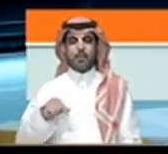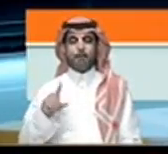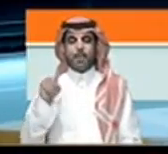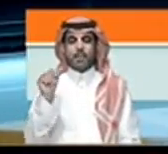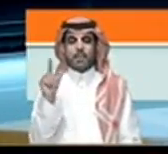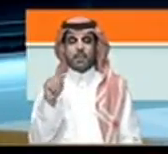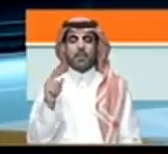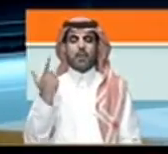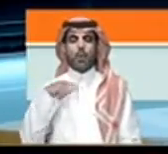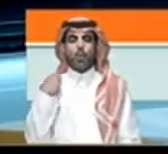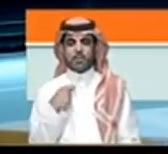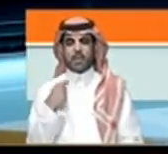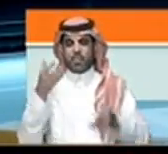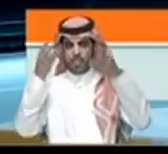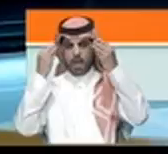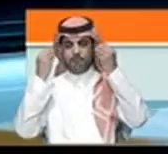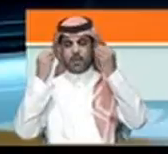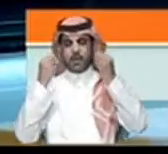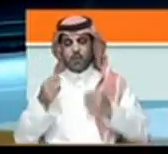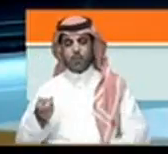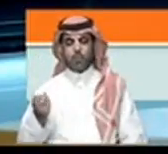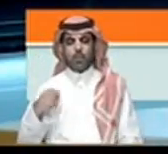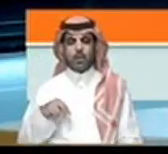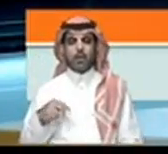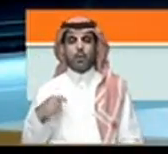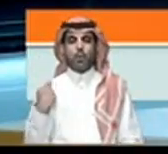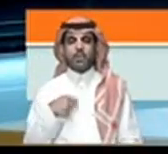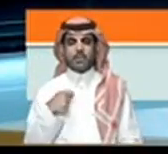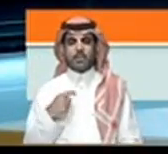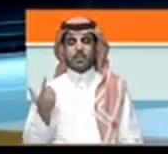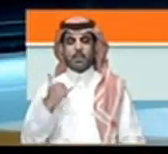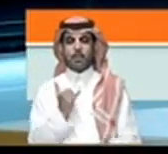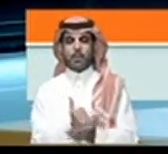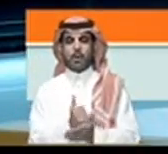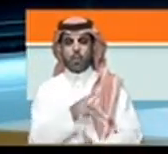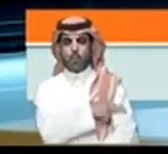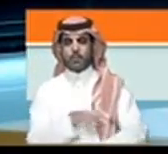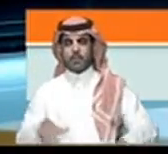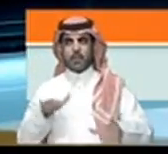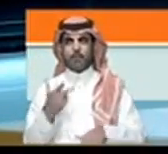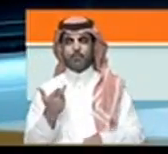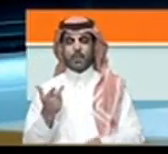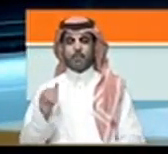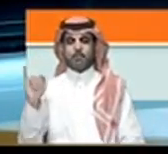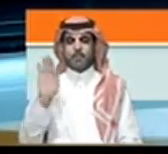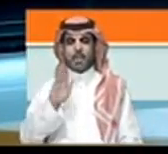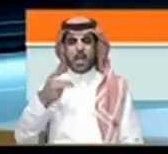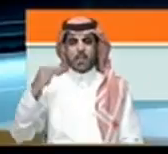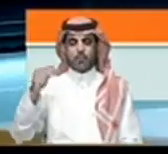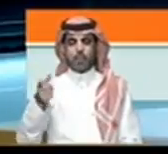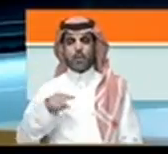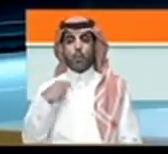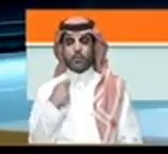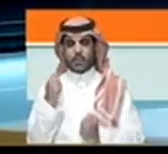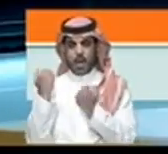بدر بن عبد الله بن فرحان وزير الثقافه و وزير الدوله عضو مجلس الوزراء الدكتور مساعد العيبان ووزير